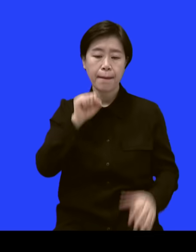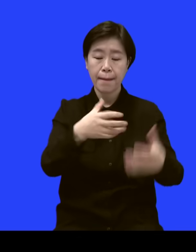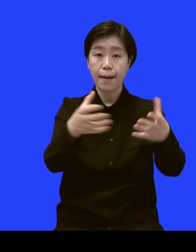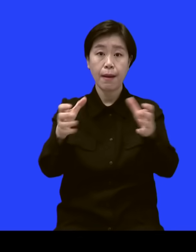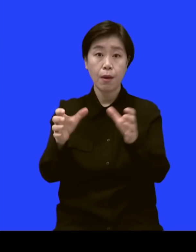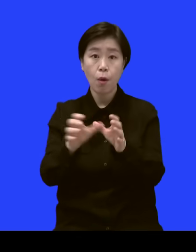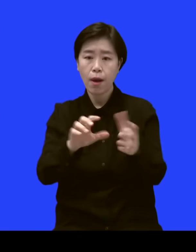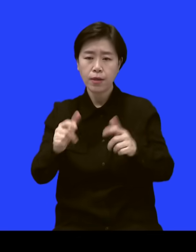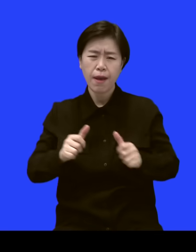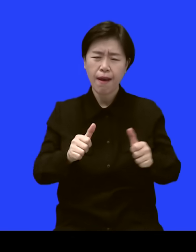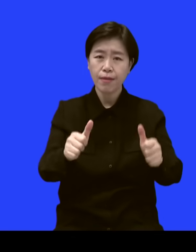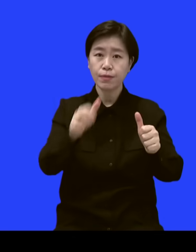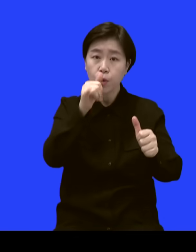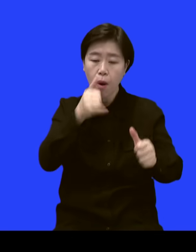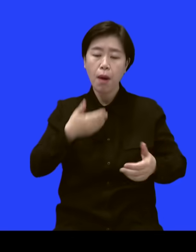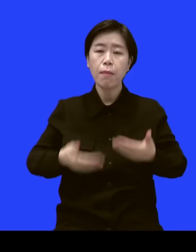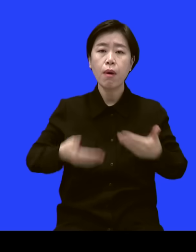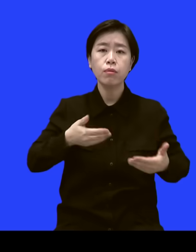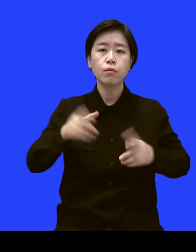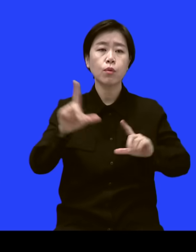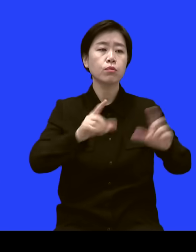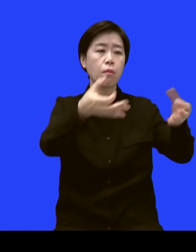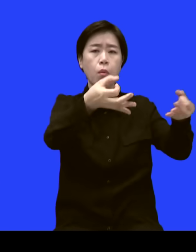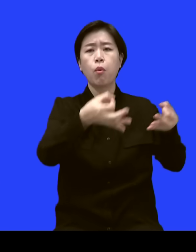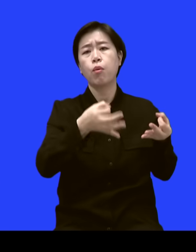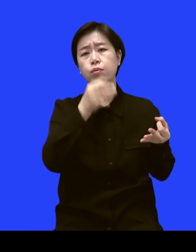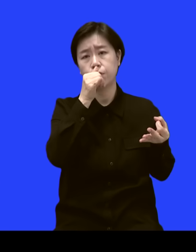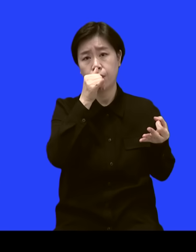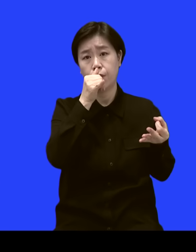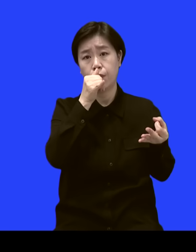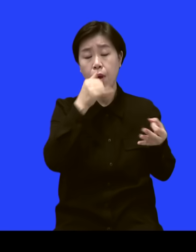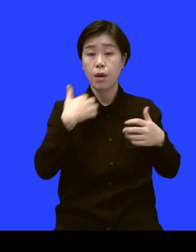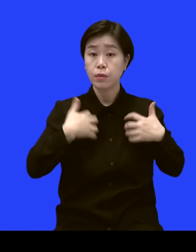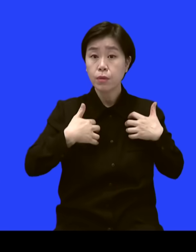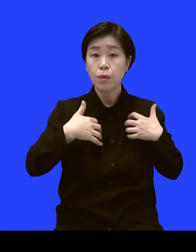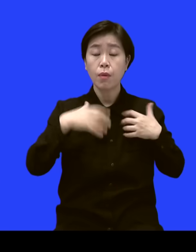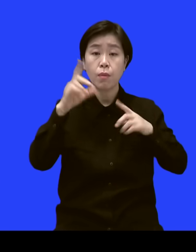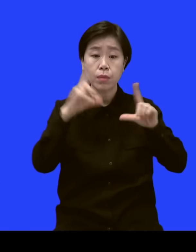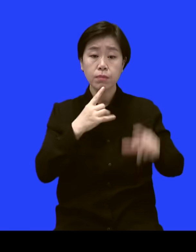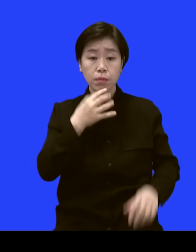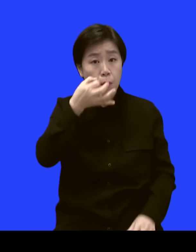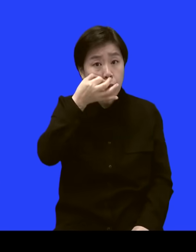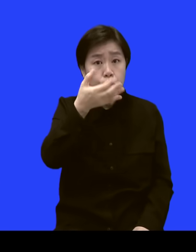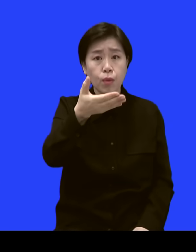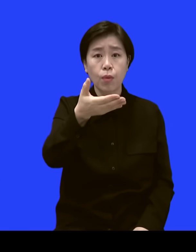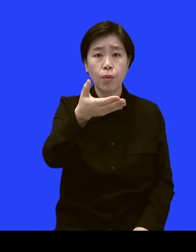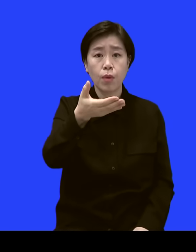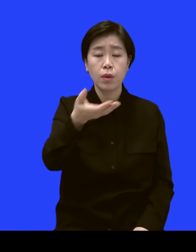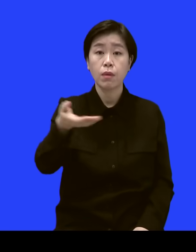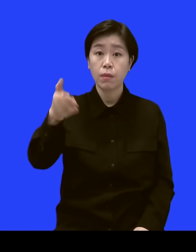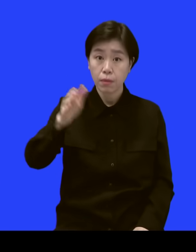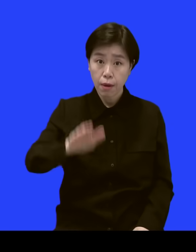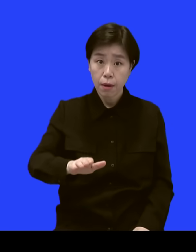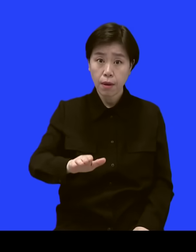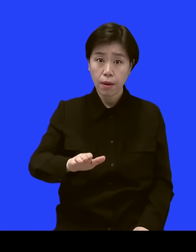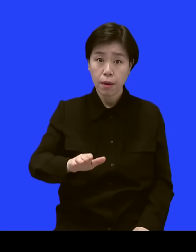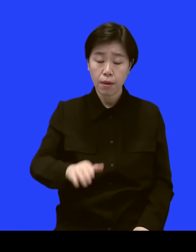뭐해 언제나 늘 바쁜 학생이고 즐거운 학생이었는데 그날 이후로